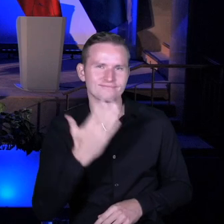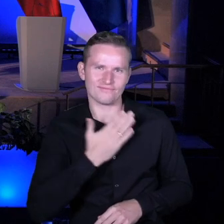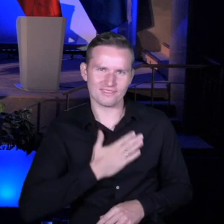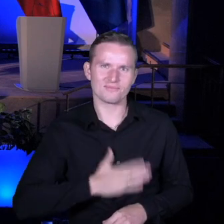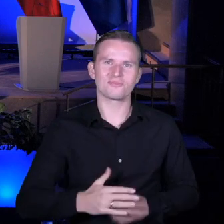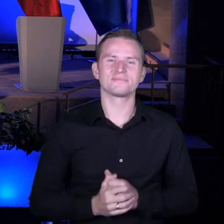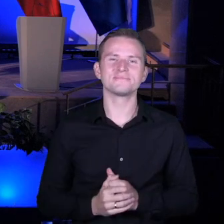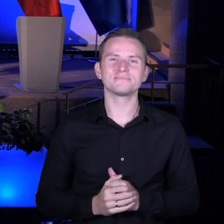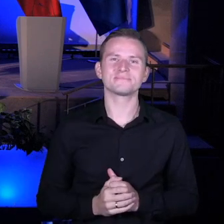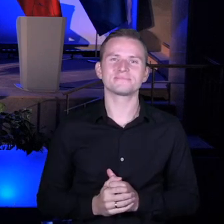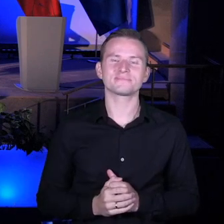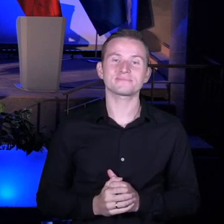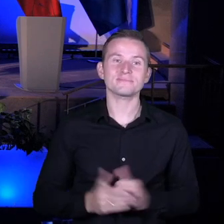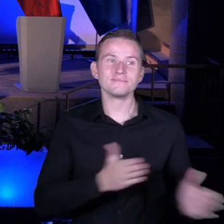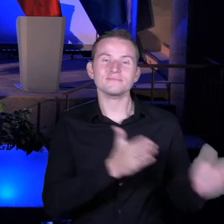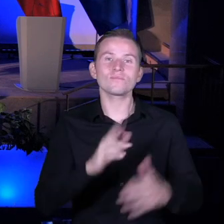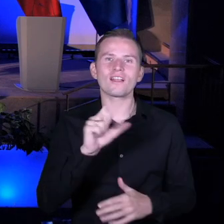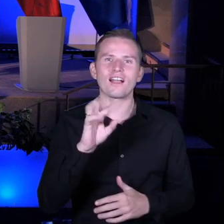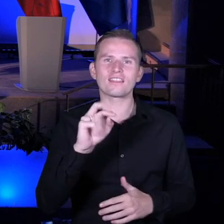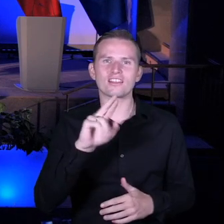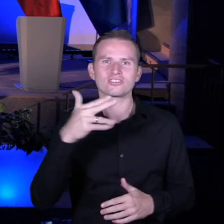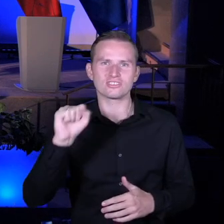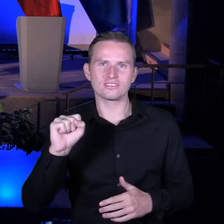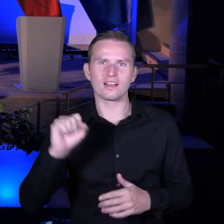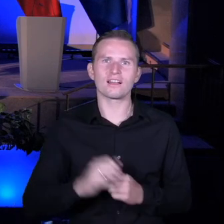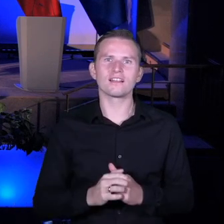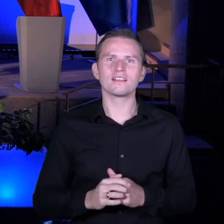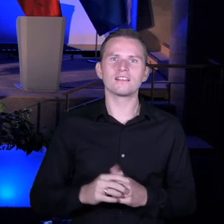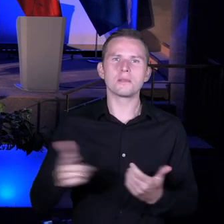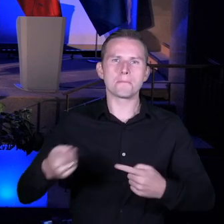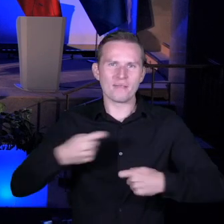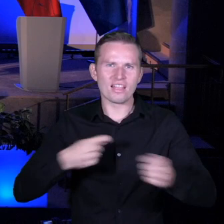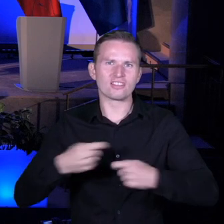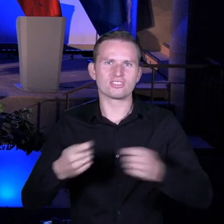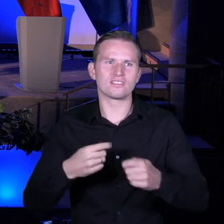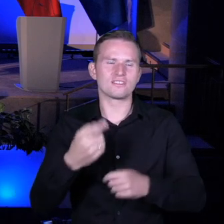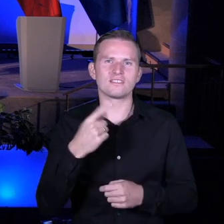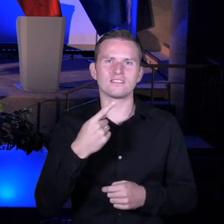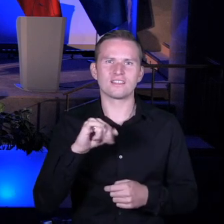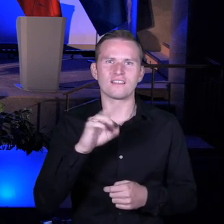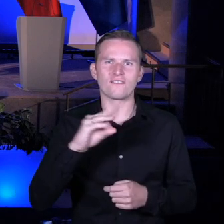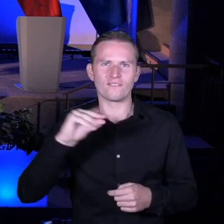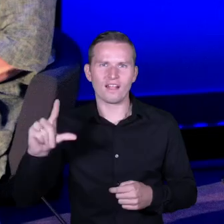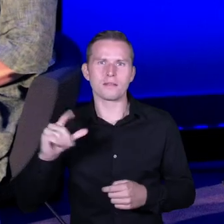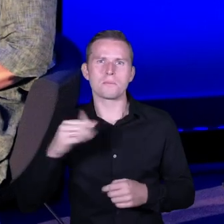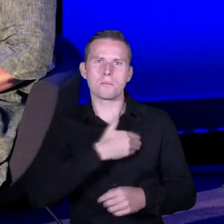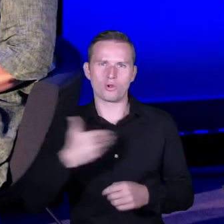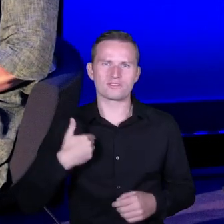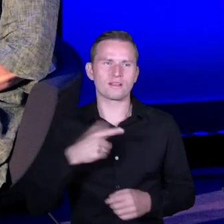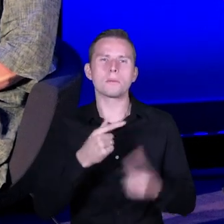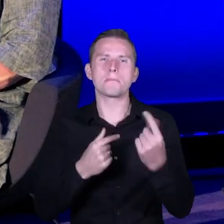projektu. Pani Katarzyna Piper-Tenderska, starszy menadżer w Deloitte Polska. Deloitte jest partnerem projektu. Bardzo miło, witam.